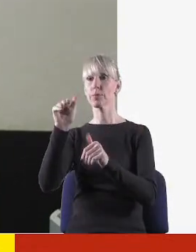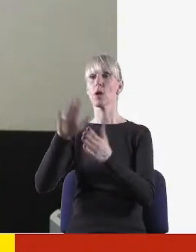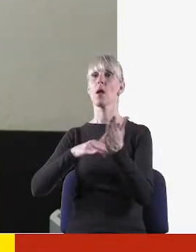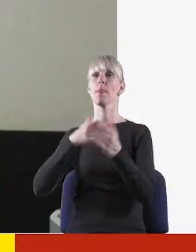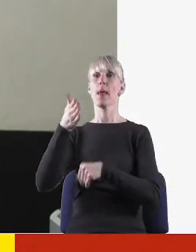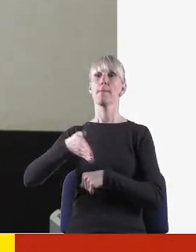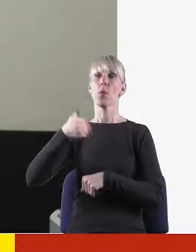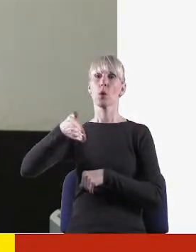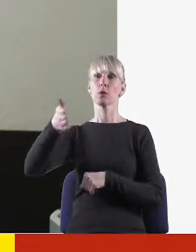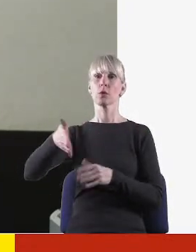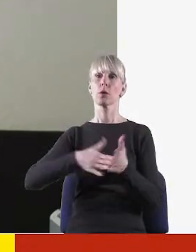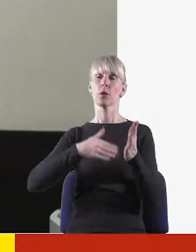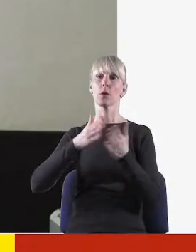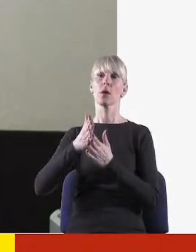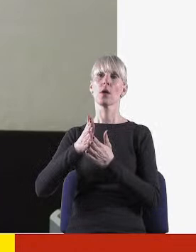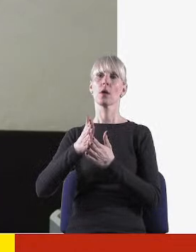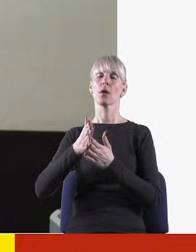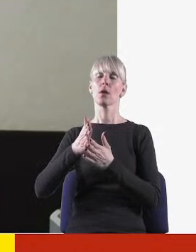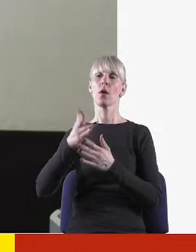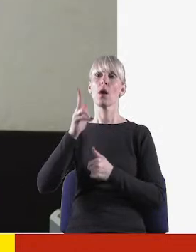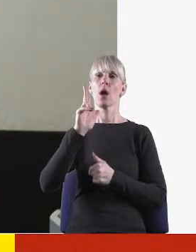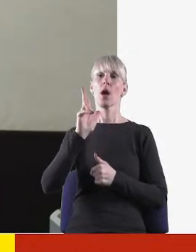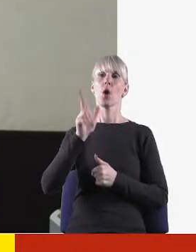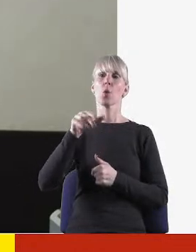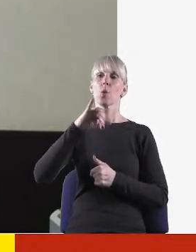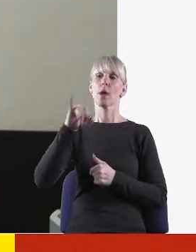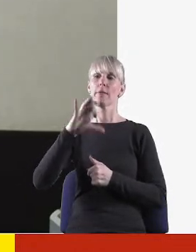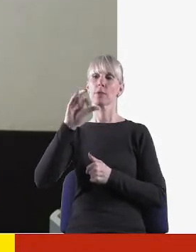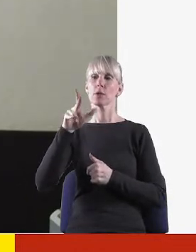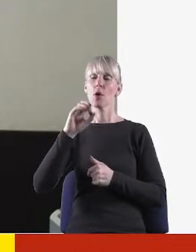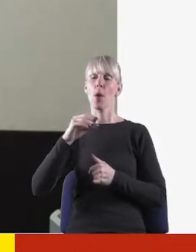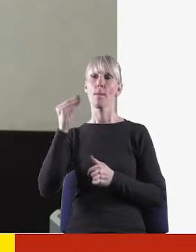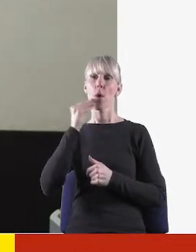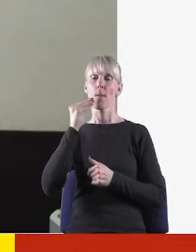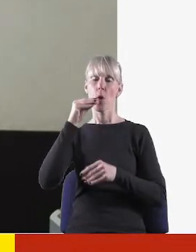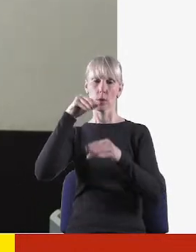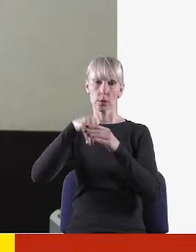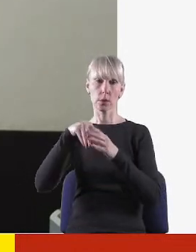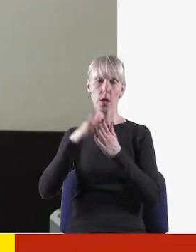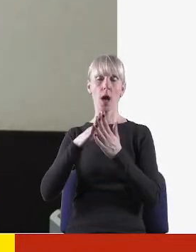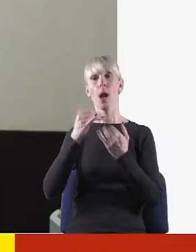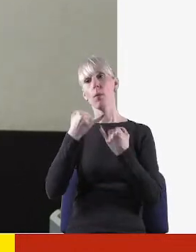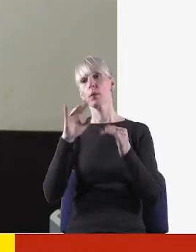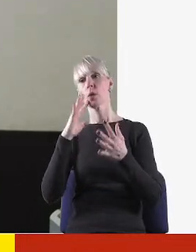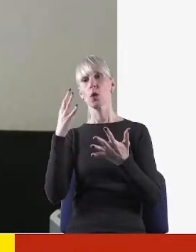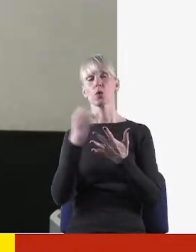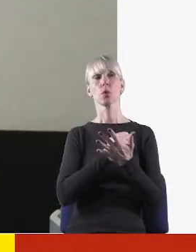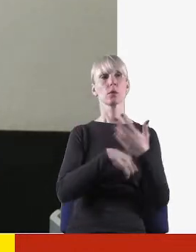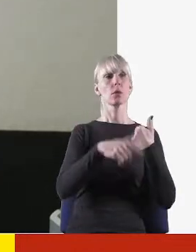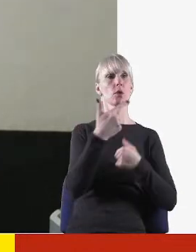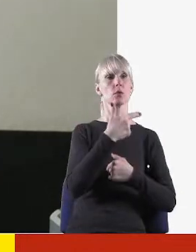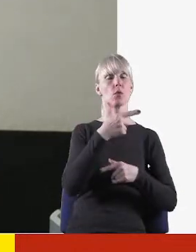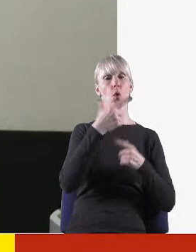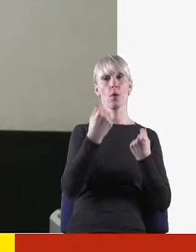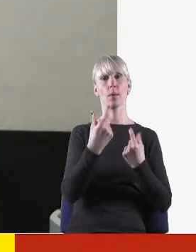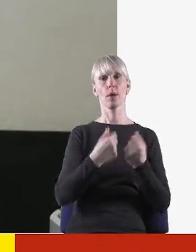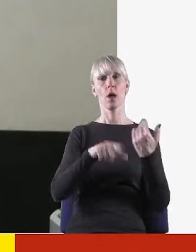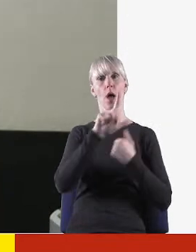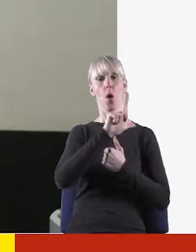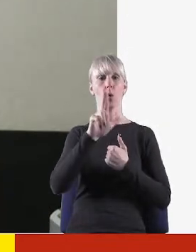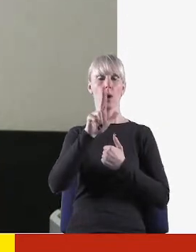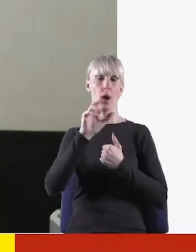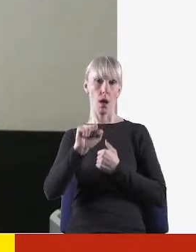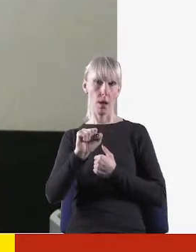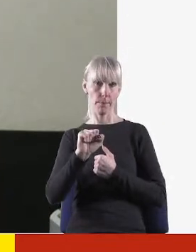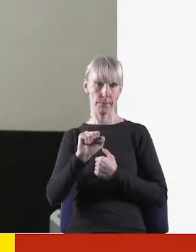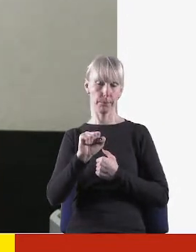pociągi kujawsko-pomorskiego, kontynuować podróż lub korzystać z naszych dwóch par Łódzkiej Kolei Aglomeracyjnej, która